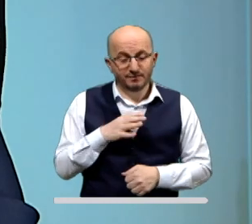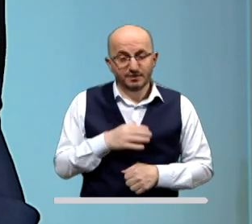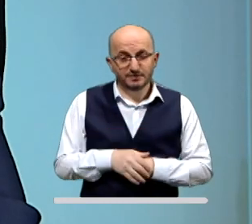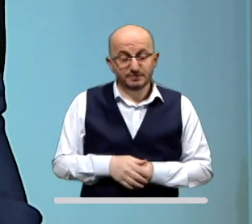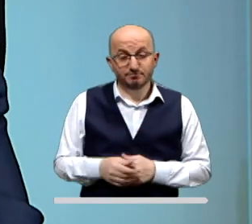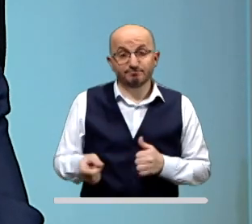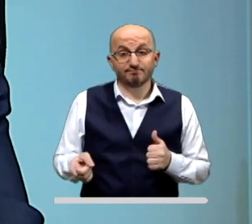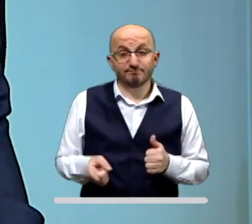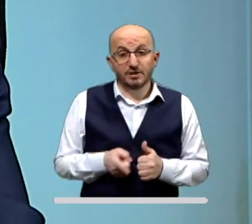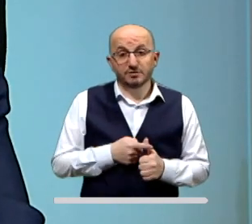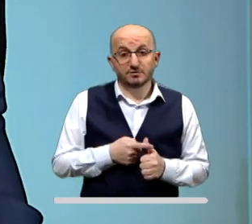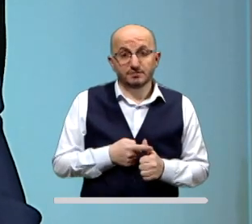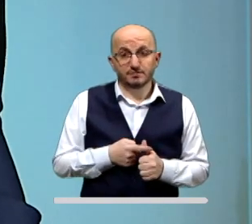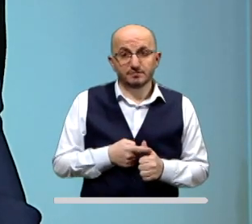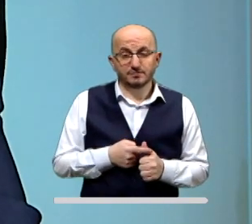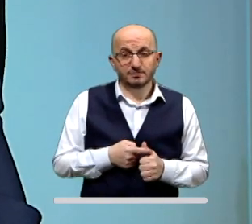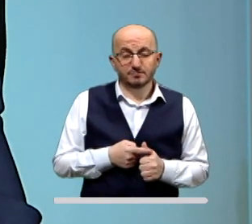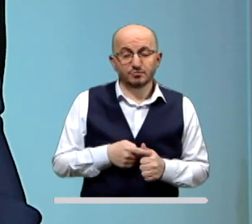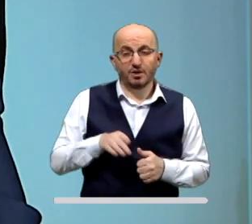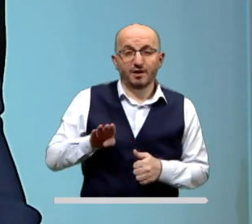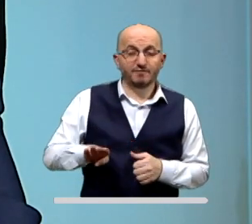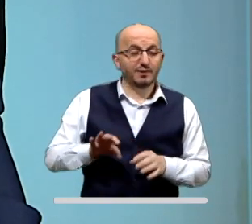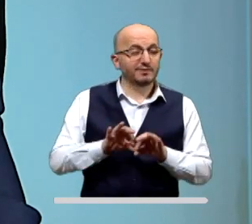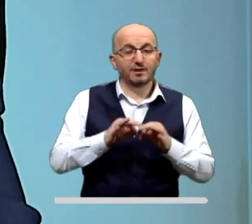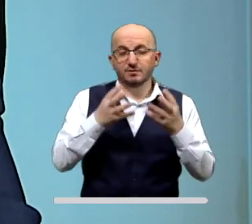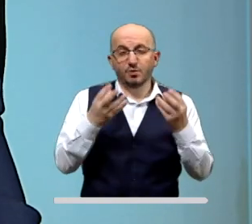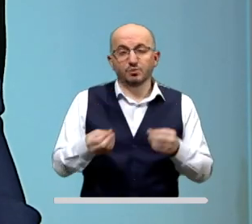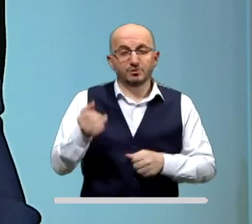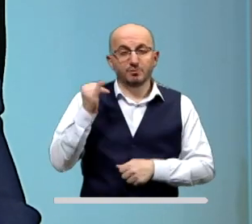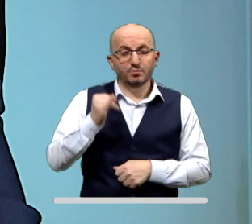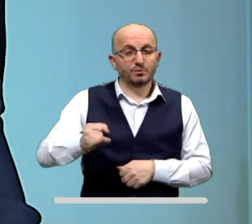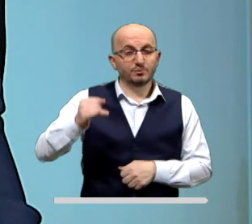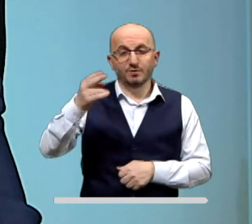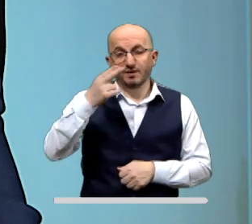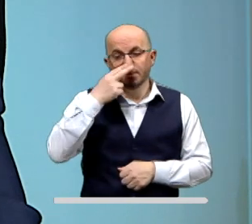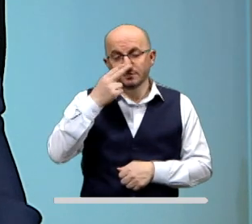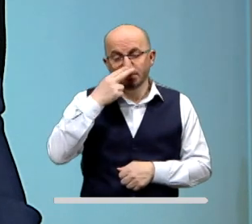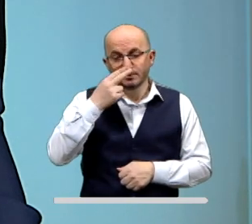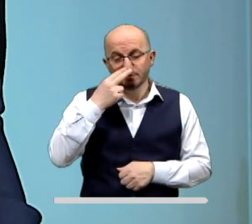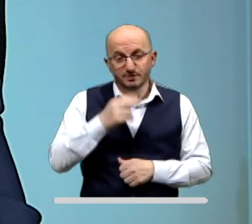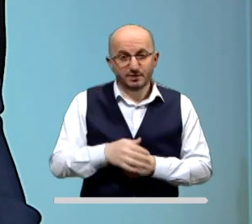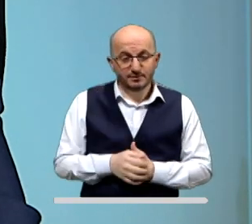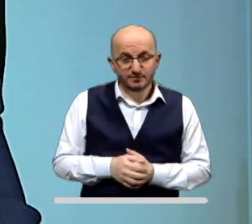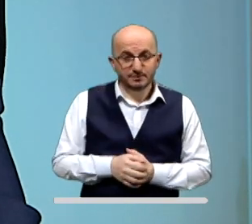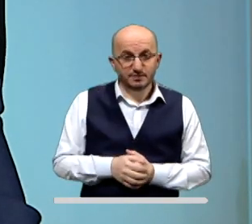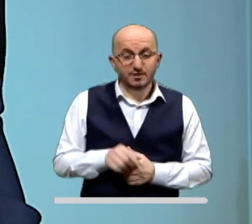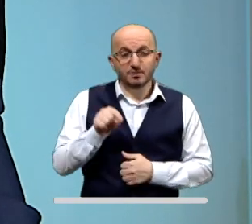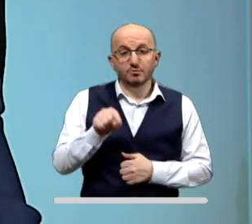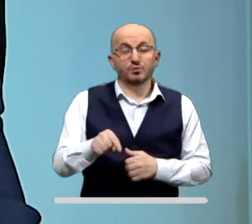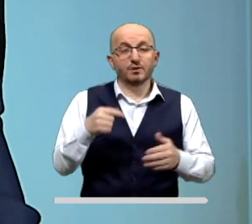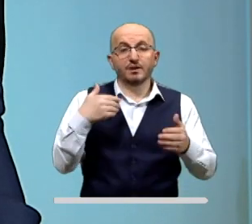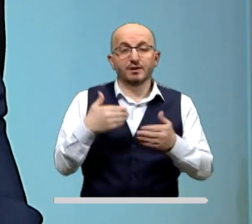baştan itibaren Yani bu evlat nasıl olduğu da bu kötü alışkanlıklara Müptela oldu yani Buraya kadar